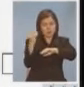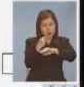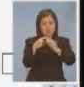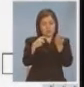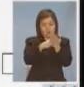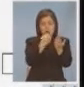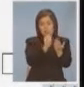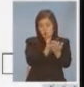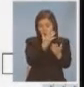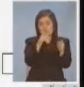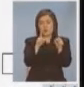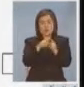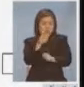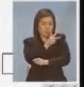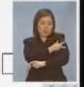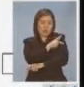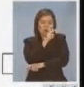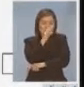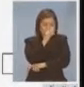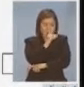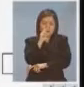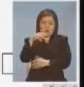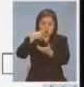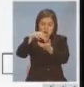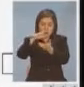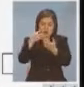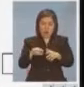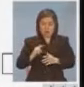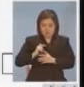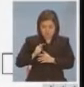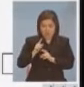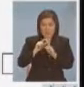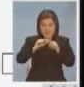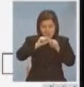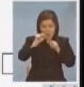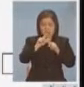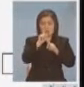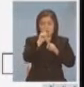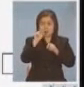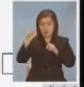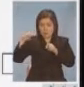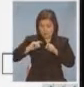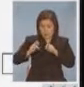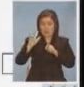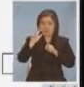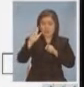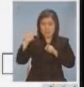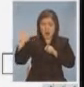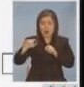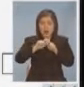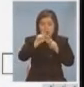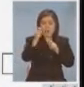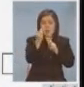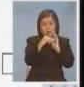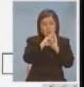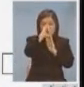ดร.สามารถได้เรียนแล้วนะคะว่าตกที่กิโลเมตรละประมาณ3บาทกรุงเทพเชียงใหม่อะค่ะประมาณ700กิโลก็ตกที่ประ